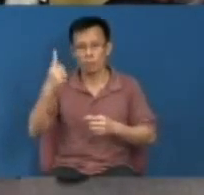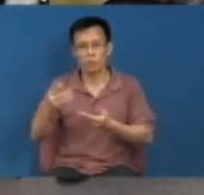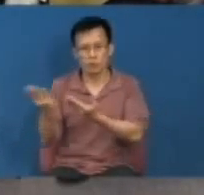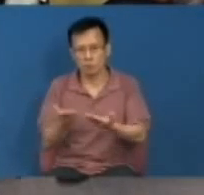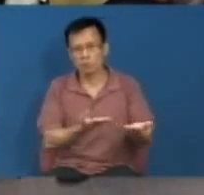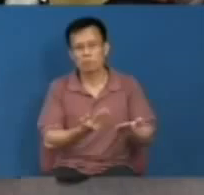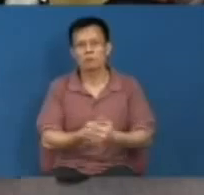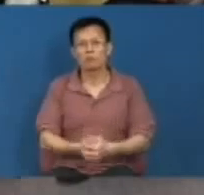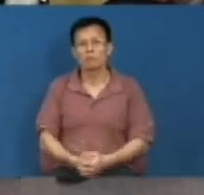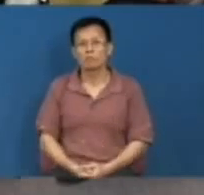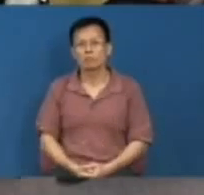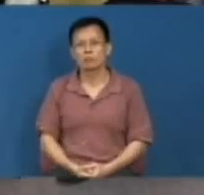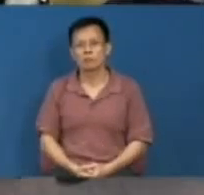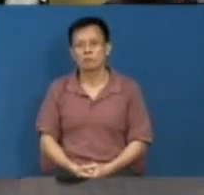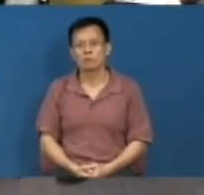嚇，